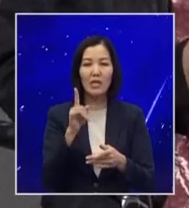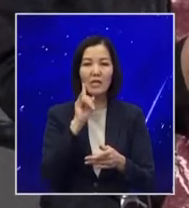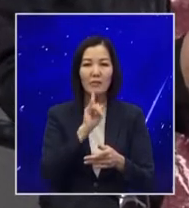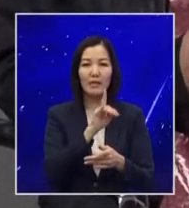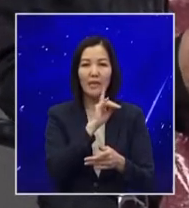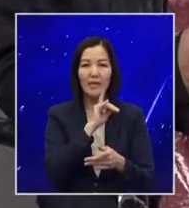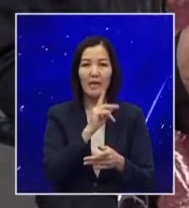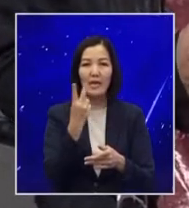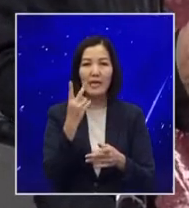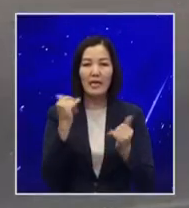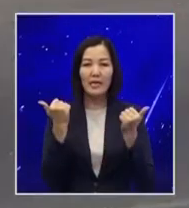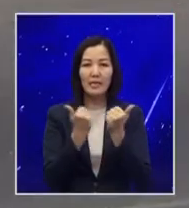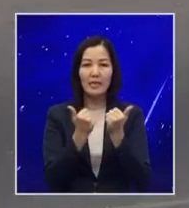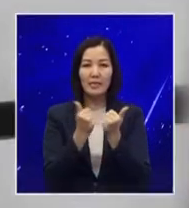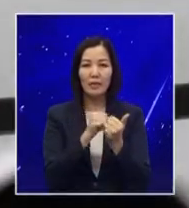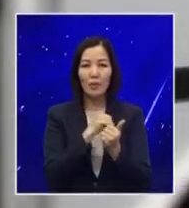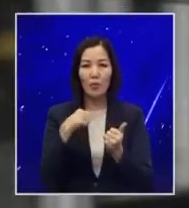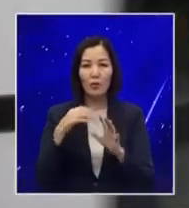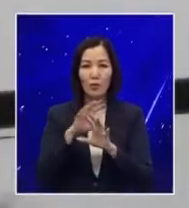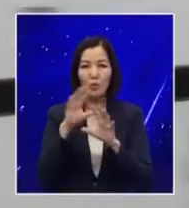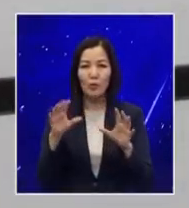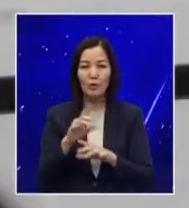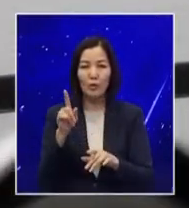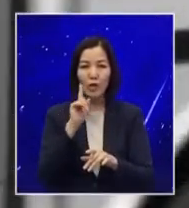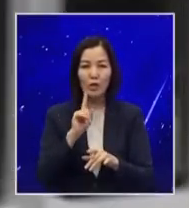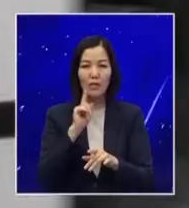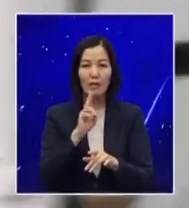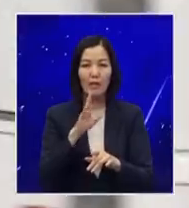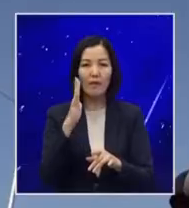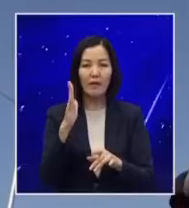бүгінде егіз баласын жалғыз өсіріп келеді. Жалдамалы пәтерде